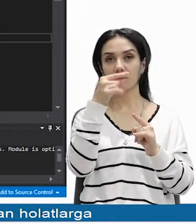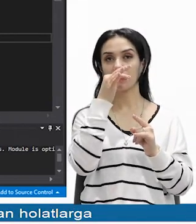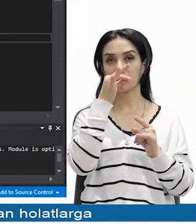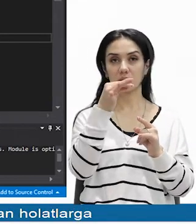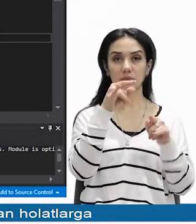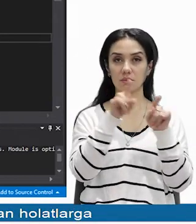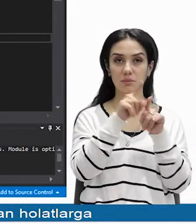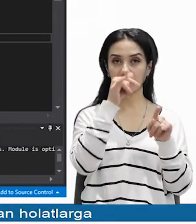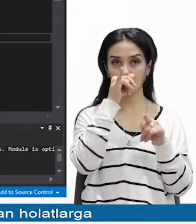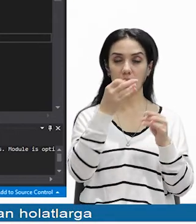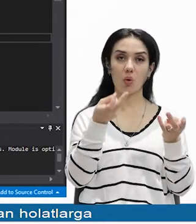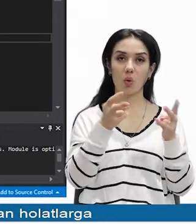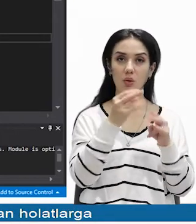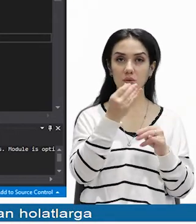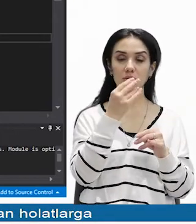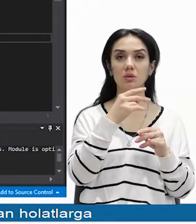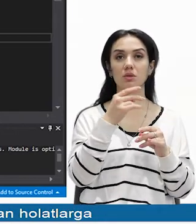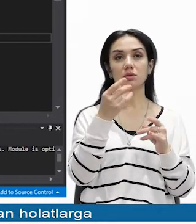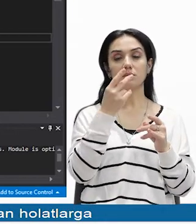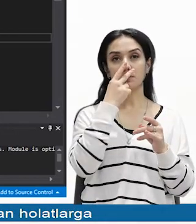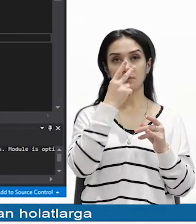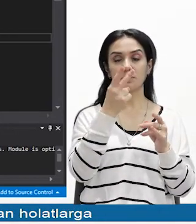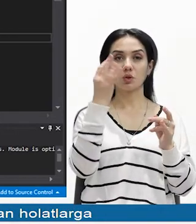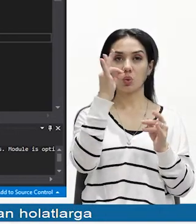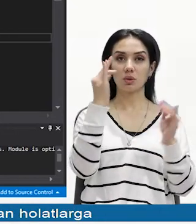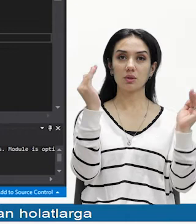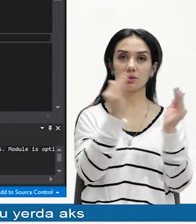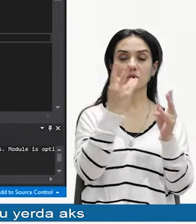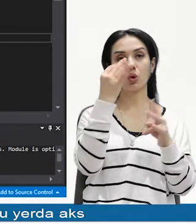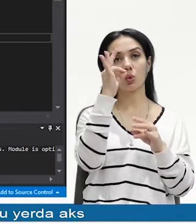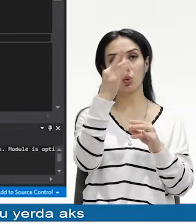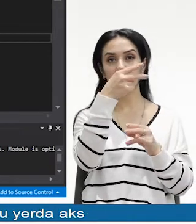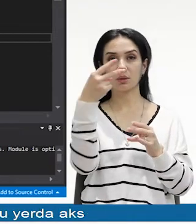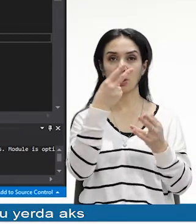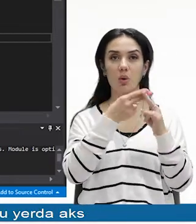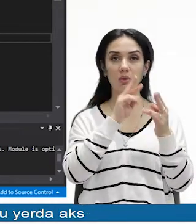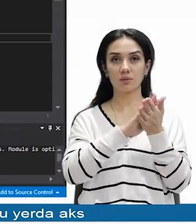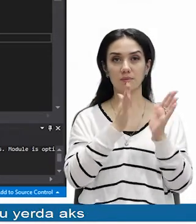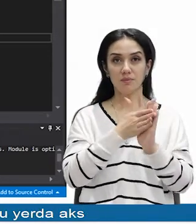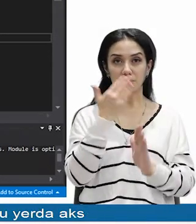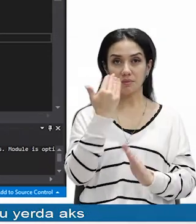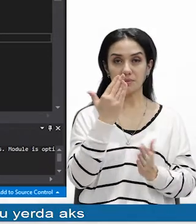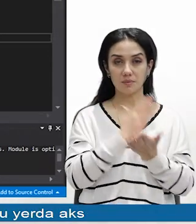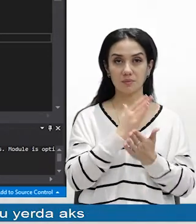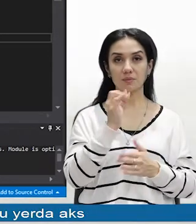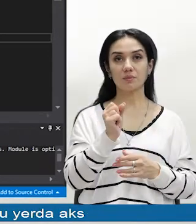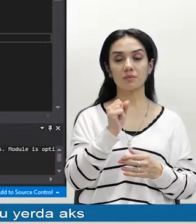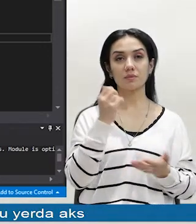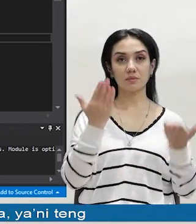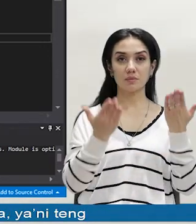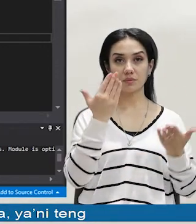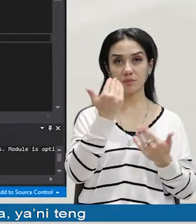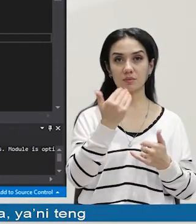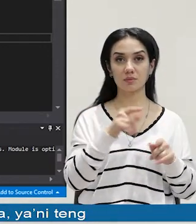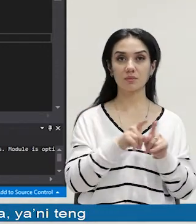demaymiz-da. Chunki qolgan holatlarda o'zi 0 dan kichkina holat bor, keyin 0 ga teng holat bor. Shuning uchun bu yerda aks holda